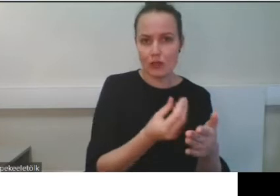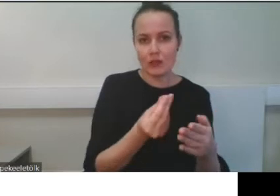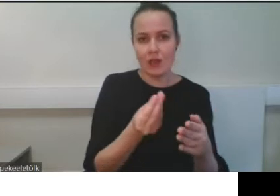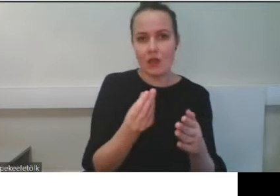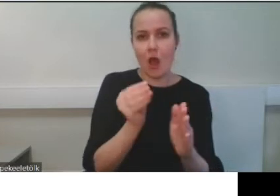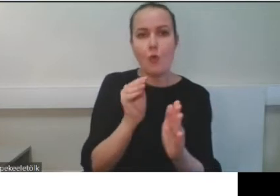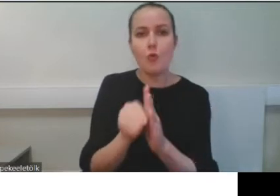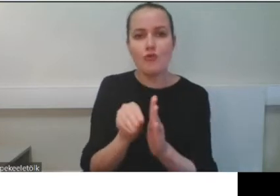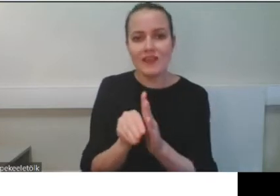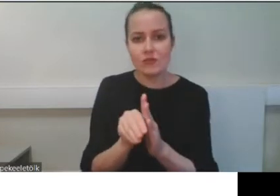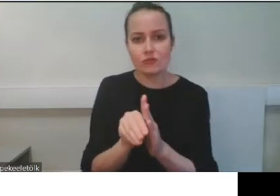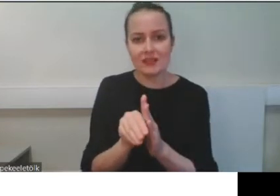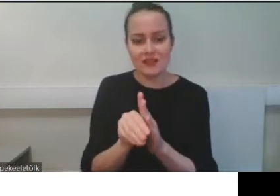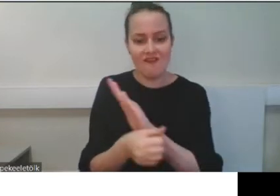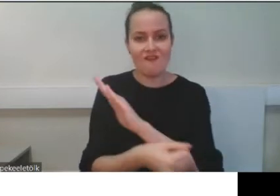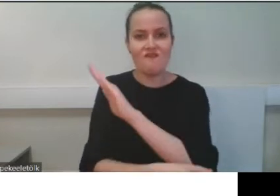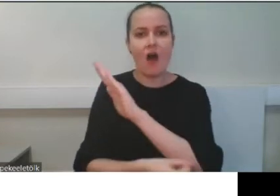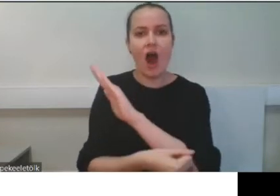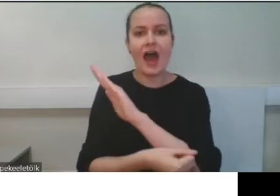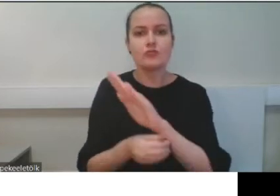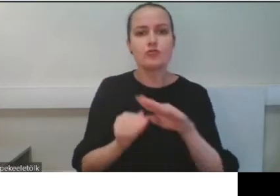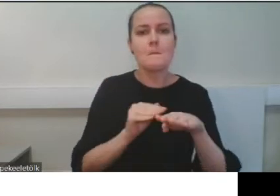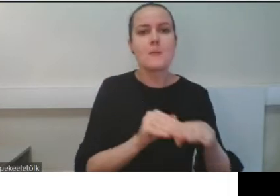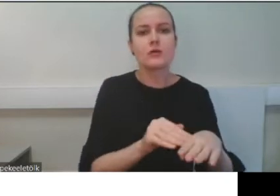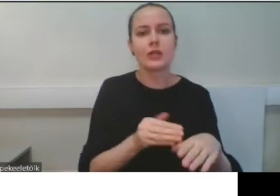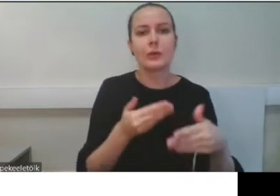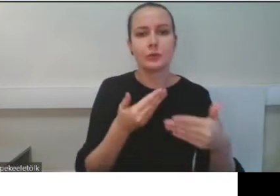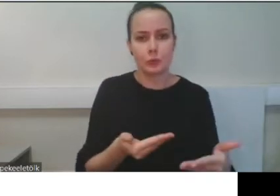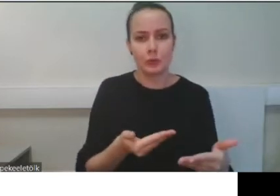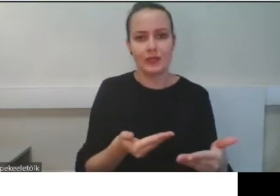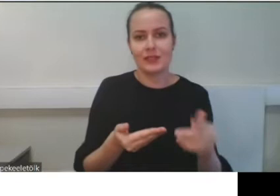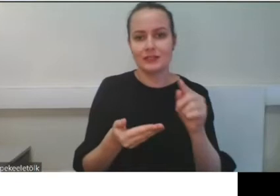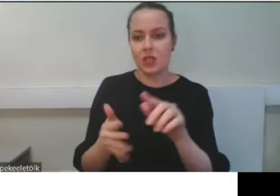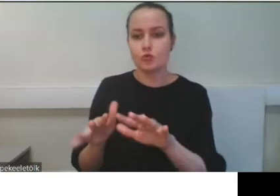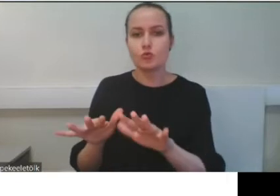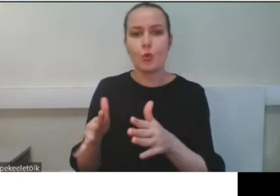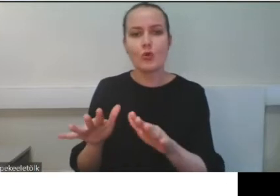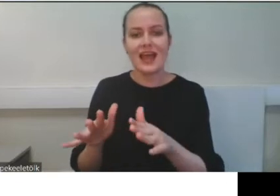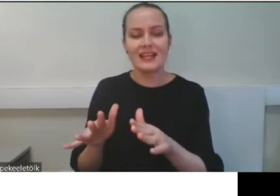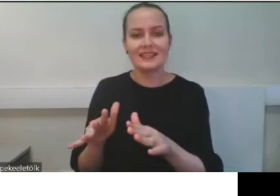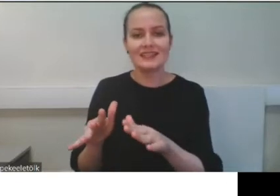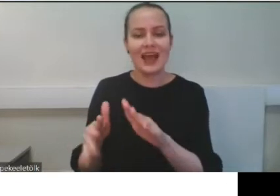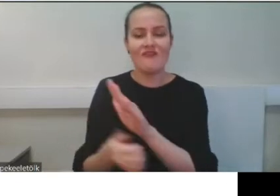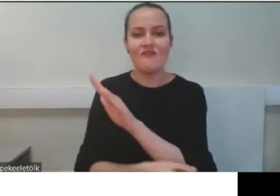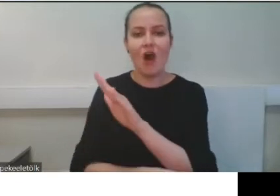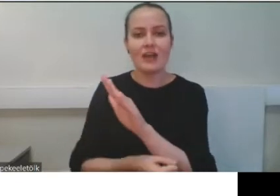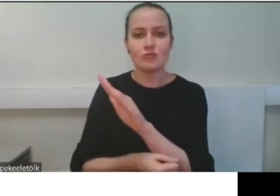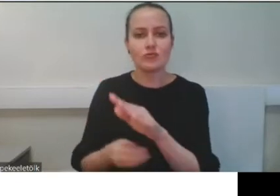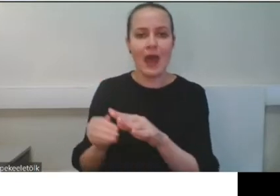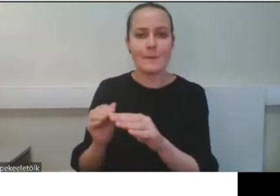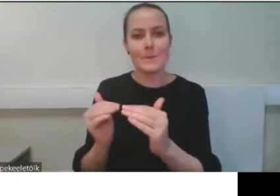erinevad eri valdkondade all. Et siin on ta niimoodi nimetatud, et puudega ja puudete inimesed, et tegelikult on siin mõeldud kõik